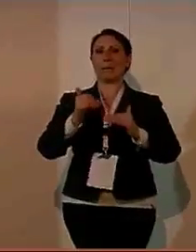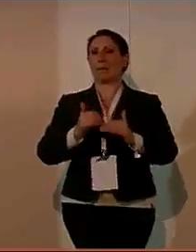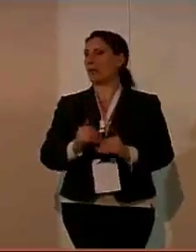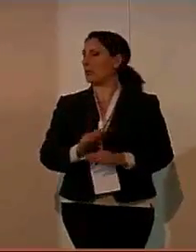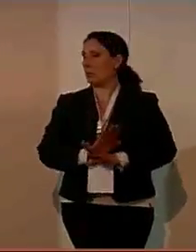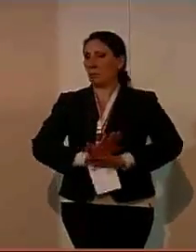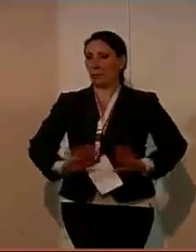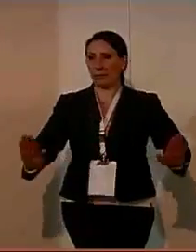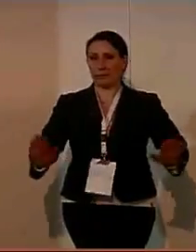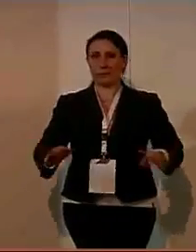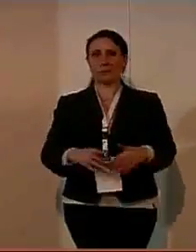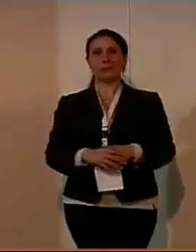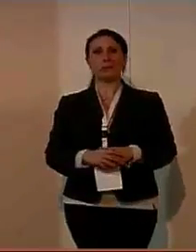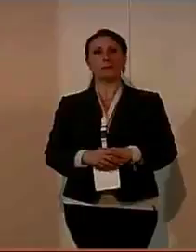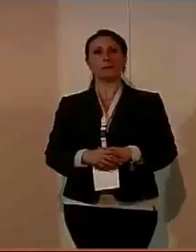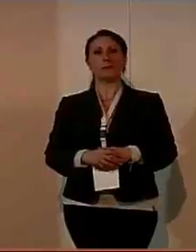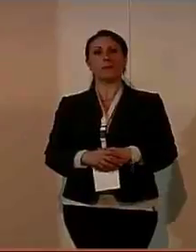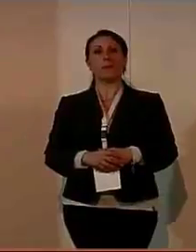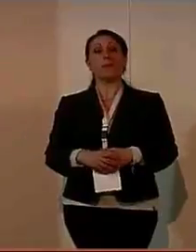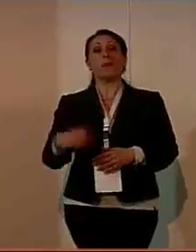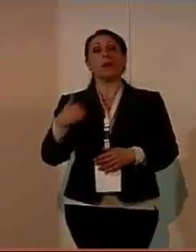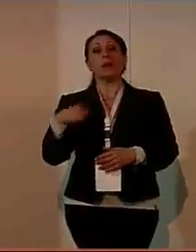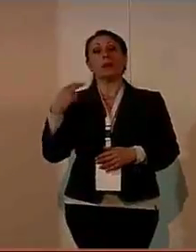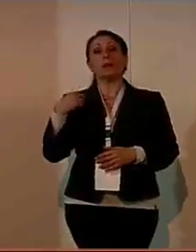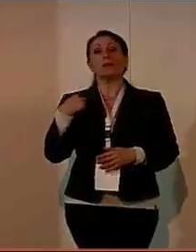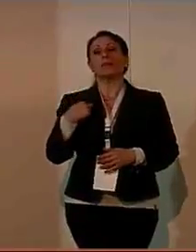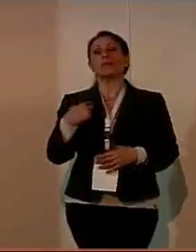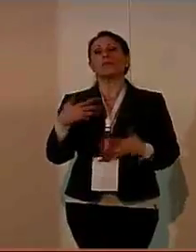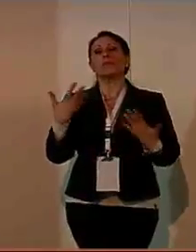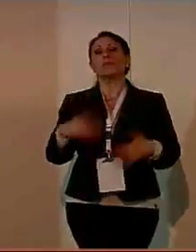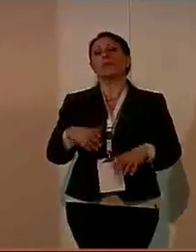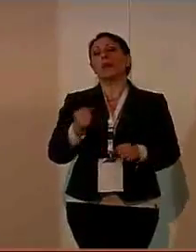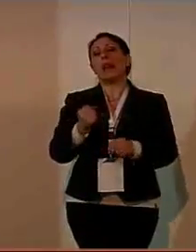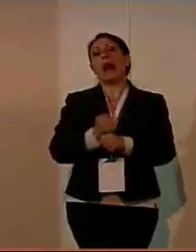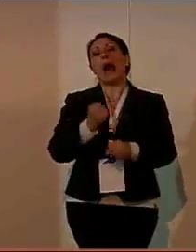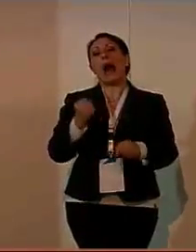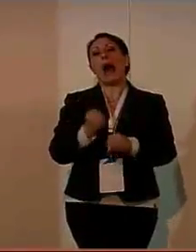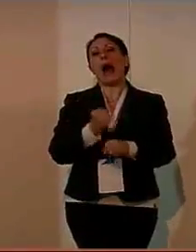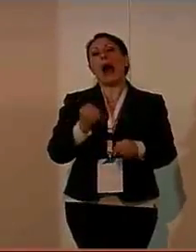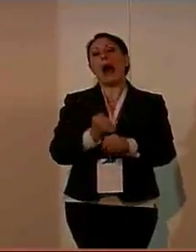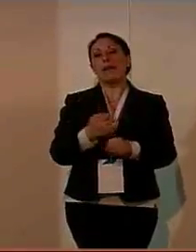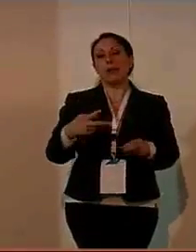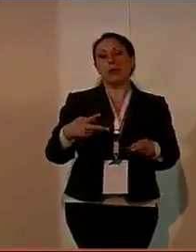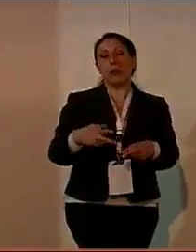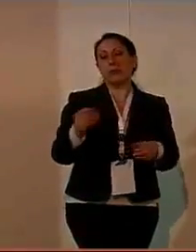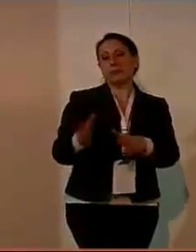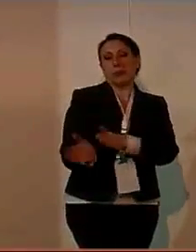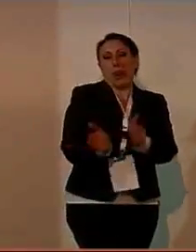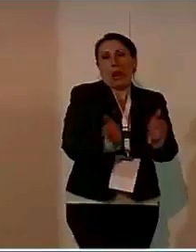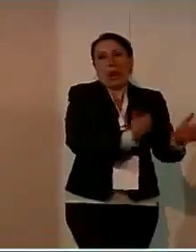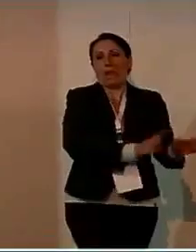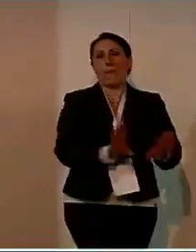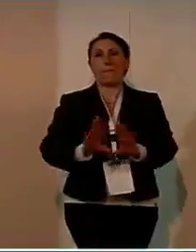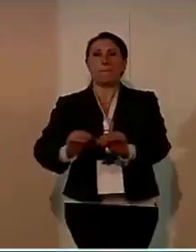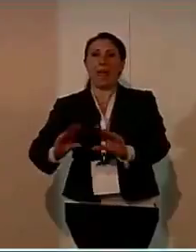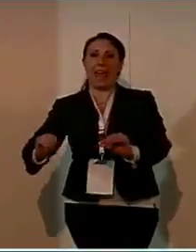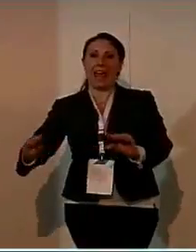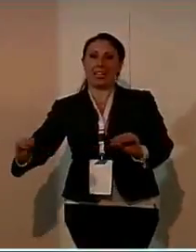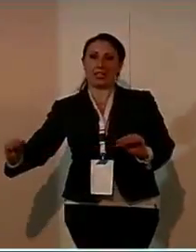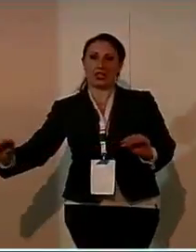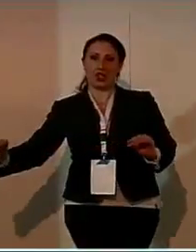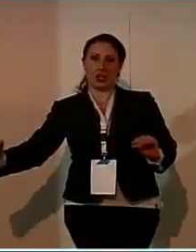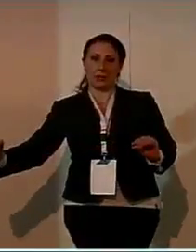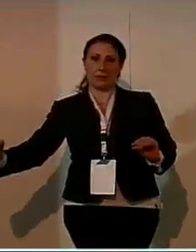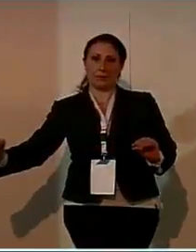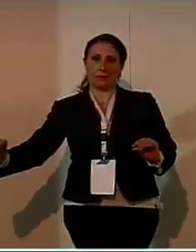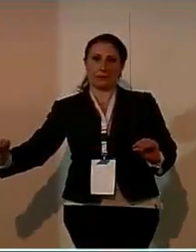lo aveva già fatto aveva retrocesso il lavoro a merce e promosso il consumo ha identità quel genio